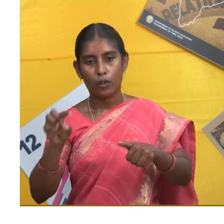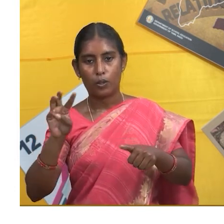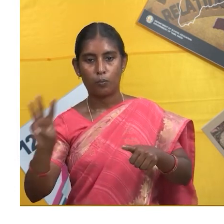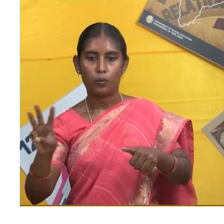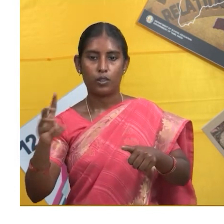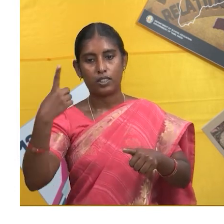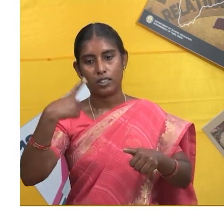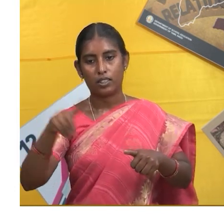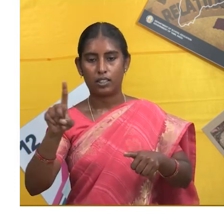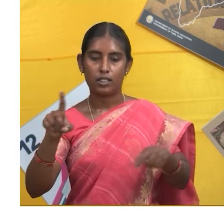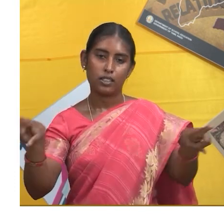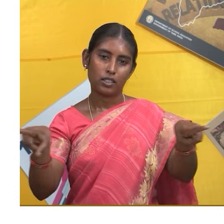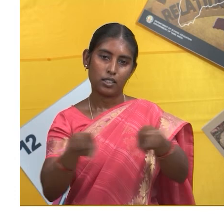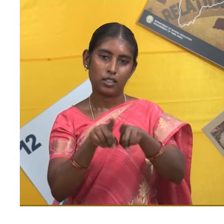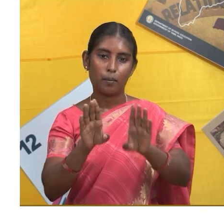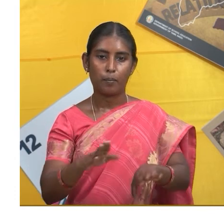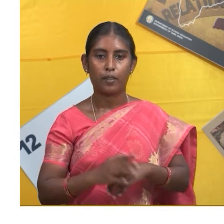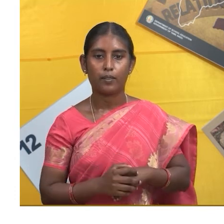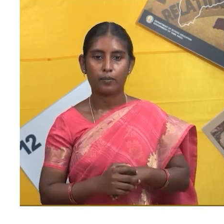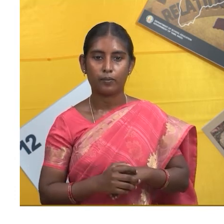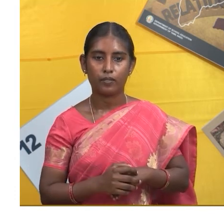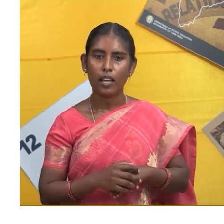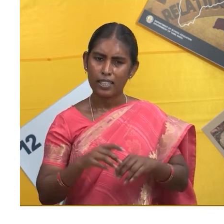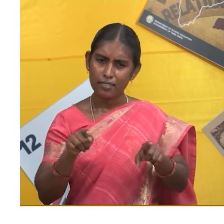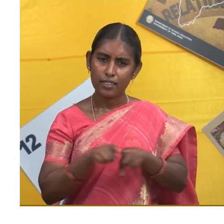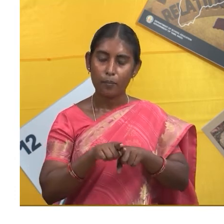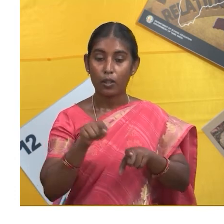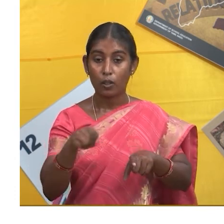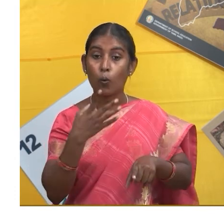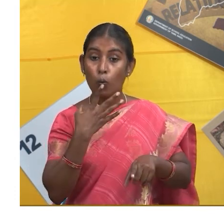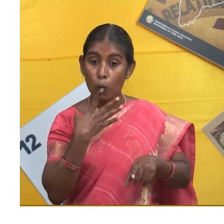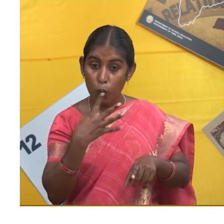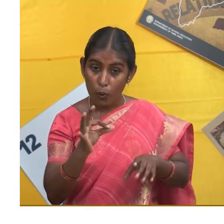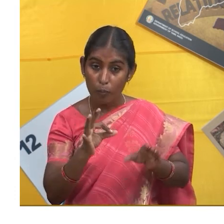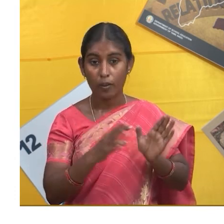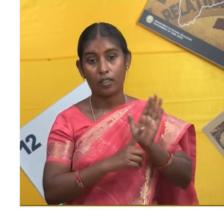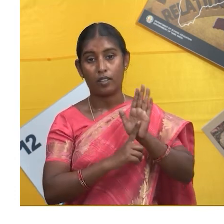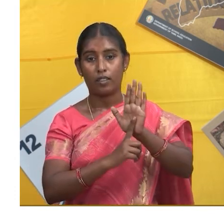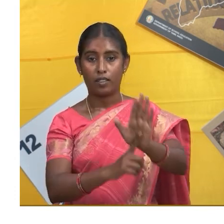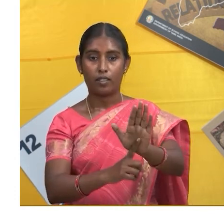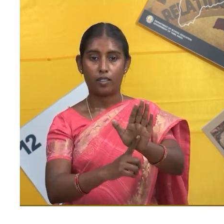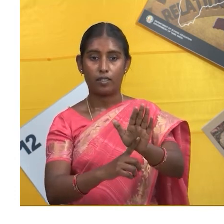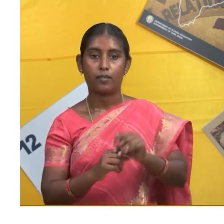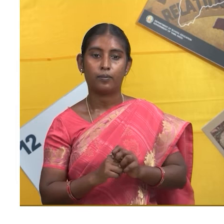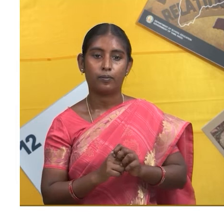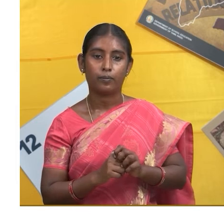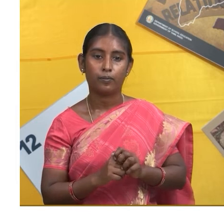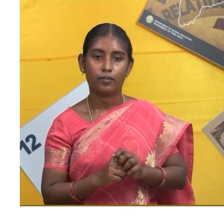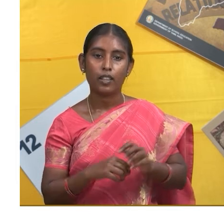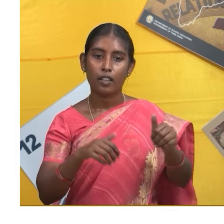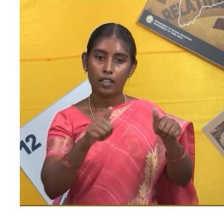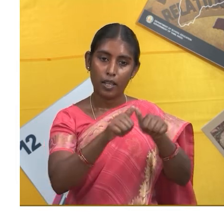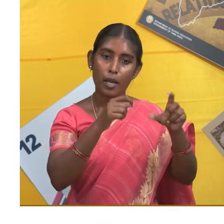ague Nurru நீர்itzerைத்னி கொள்ளிடுக்கும் ந Welcome kita coughingள்ளிர்oplprove nói்ரு இ novels நிரு Więc